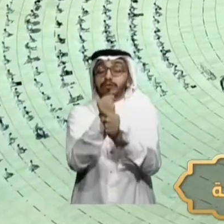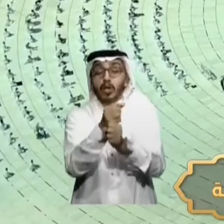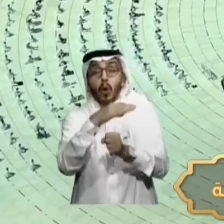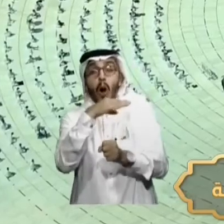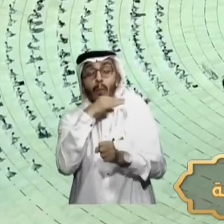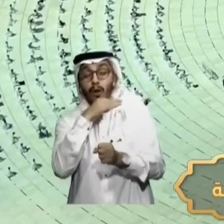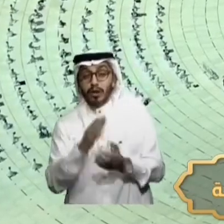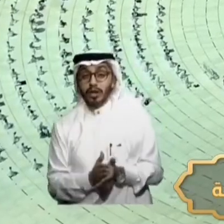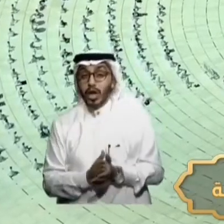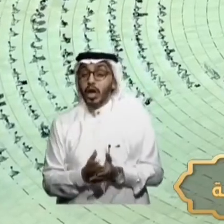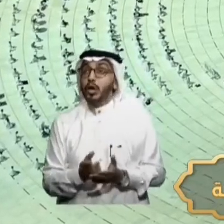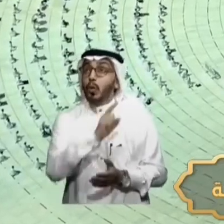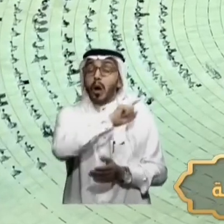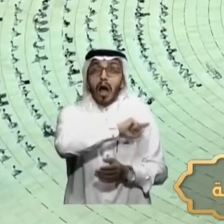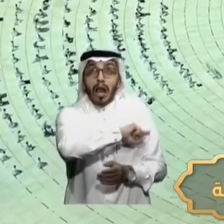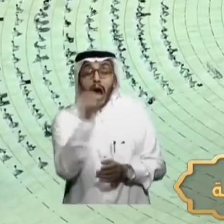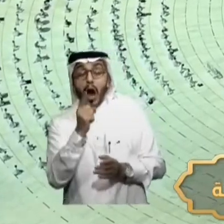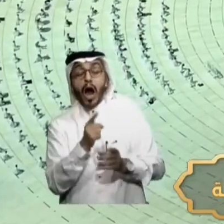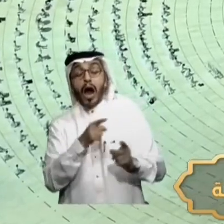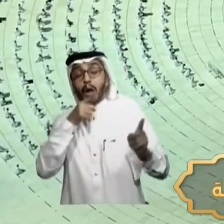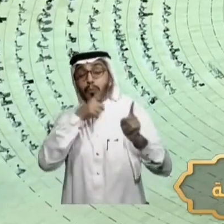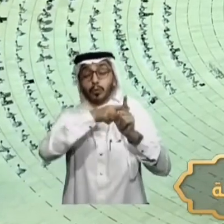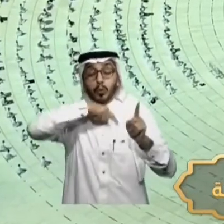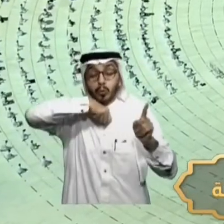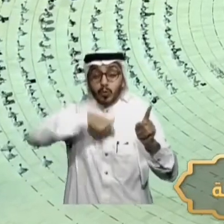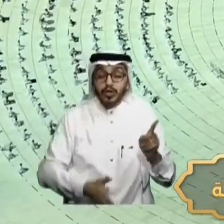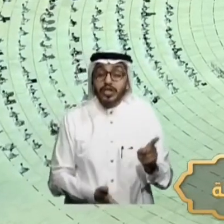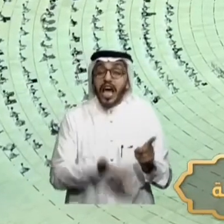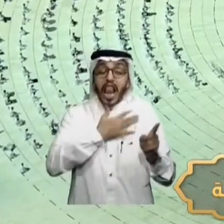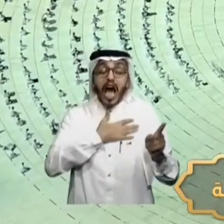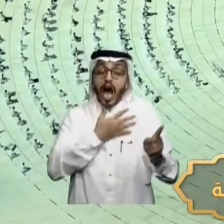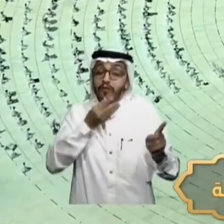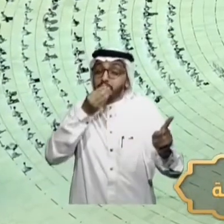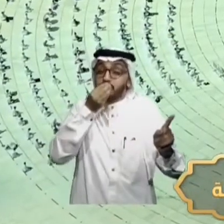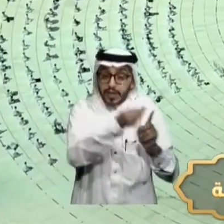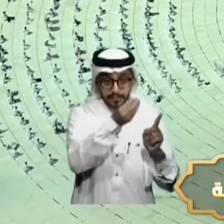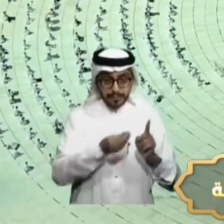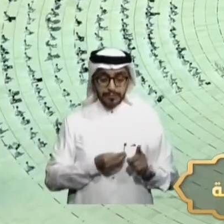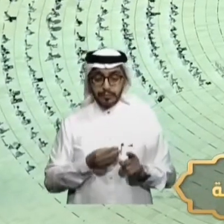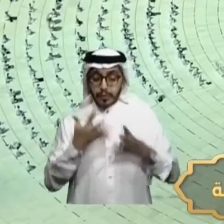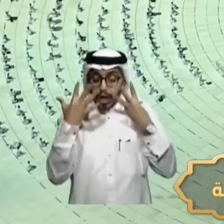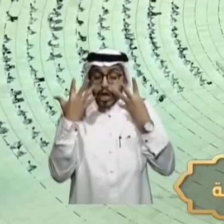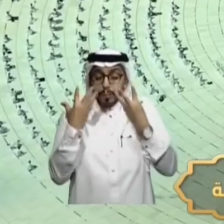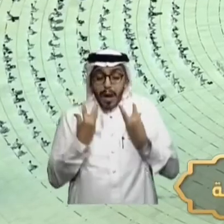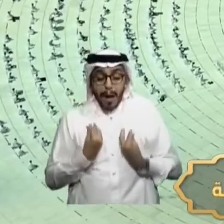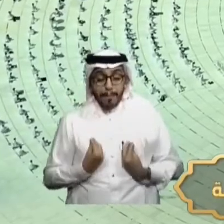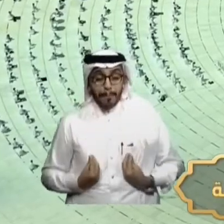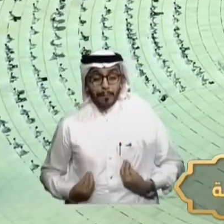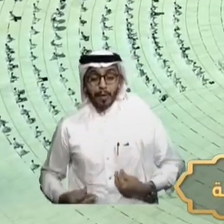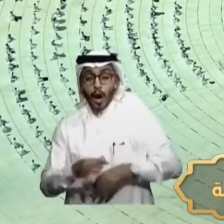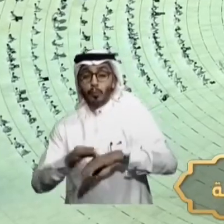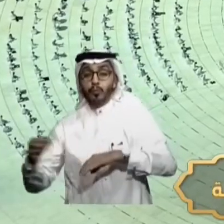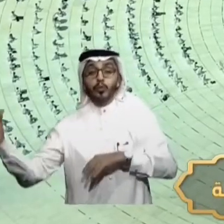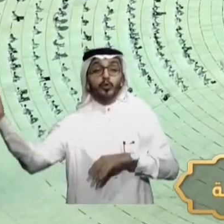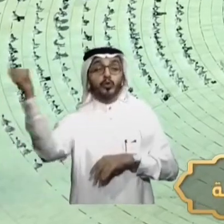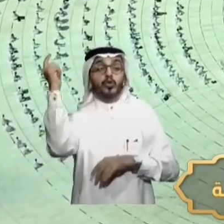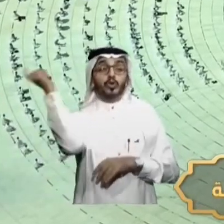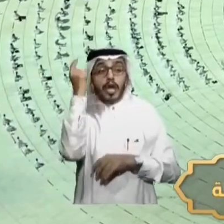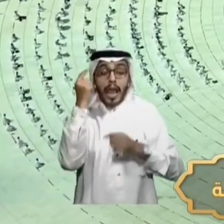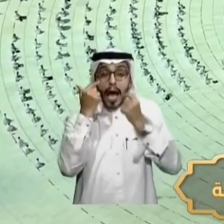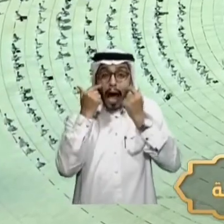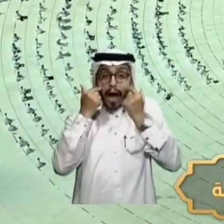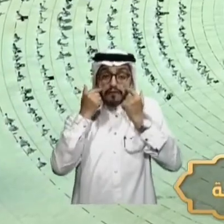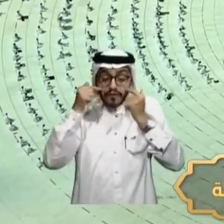وآباؤنا، فما غيره اليوم من مفتدى. فليطمئن المسلمون وليقر